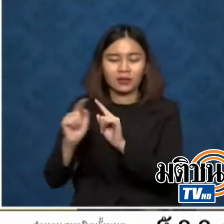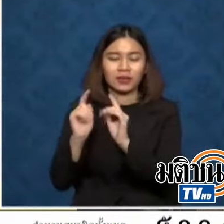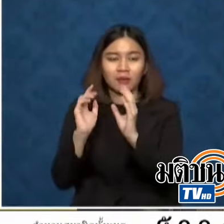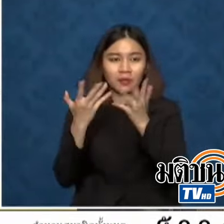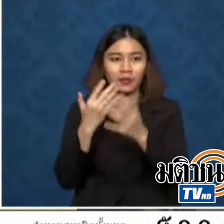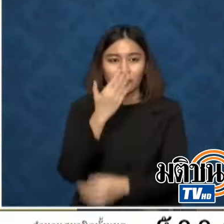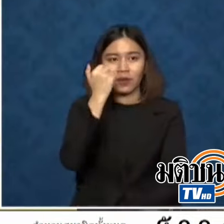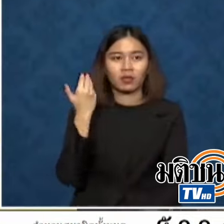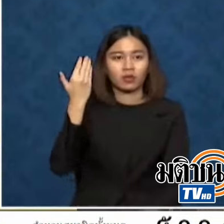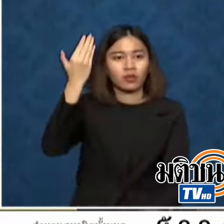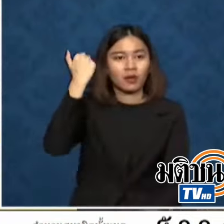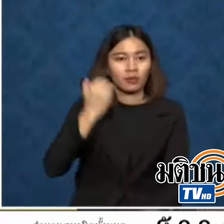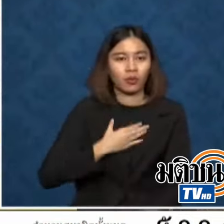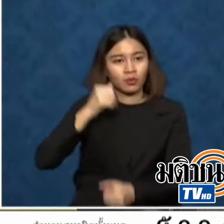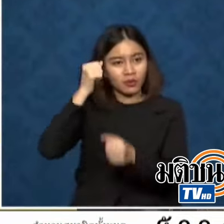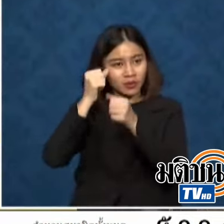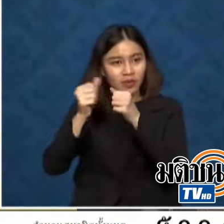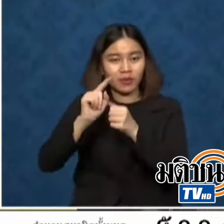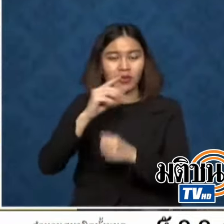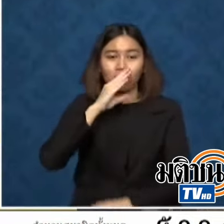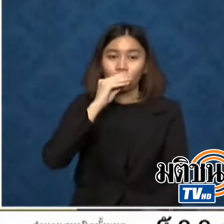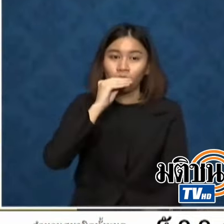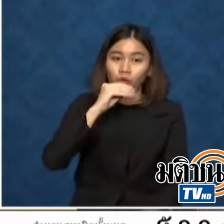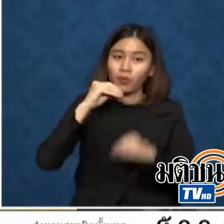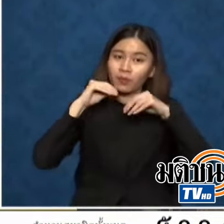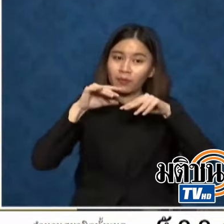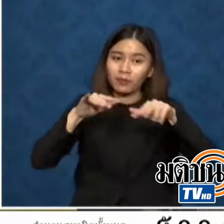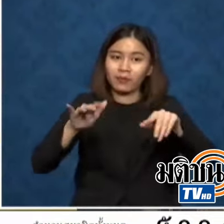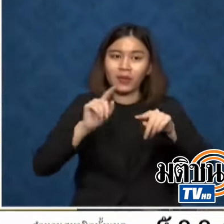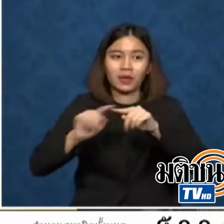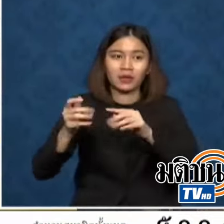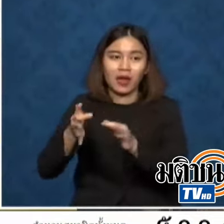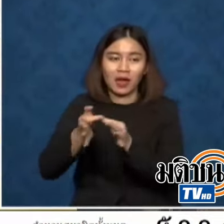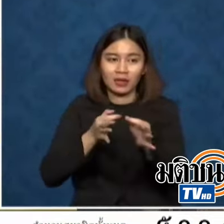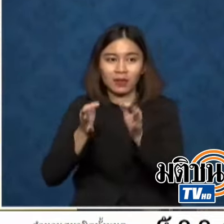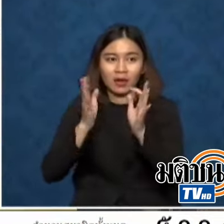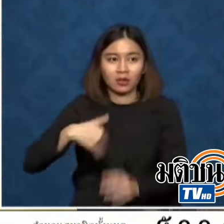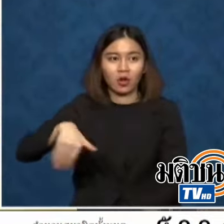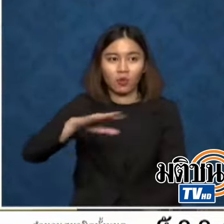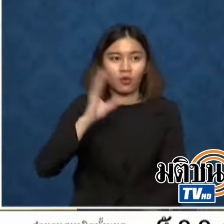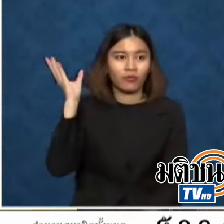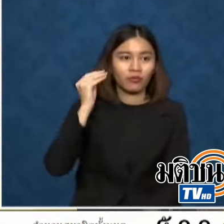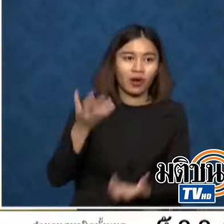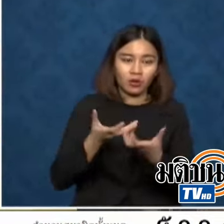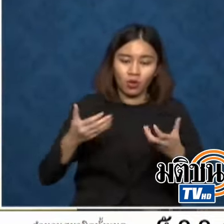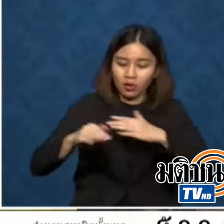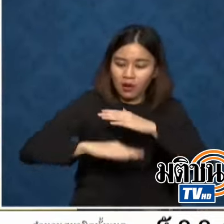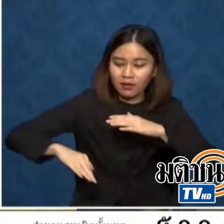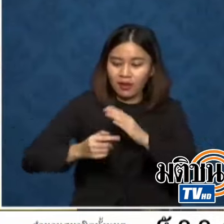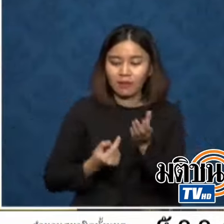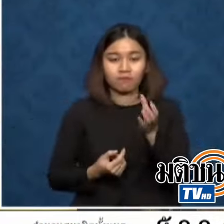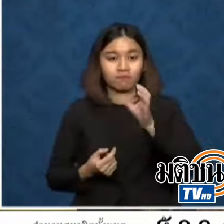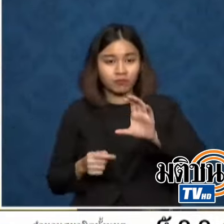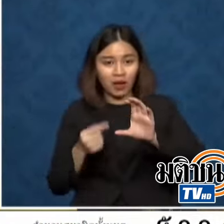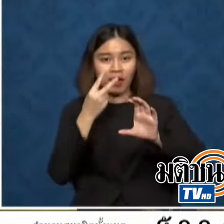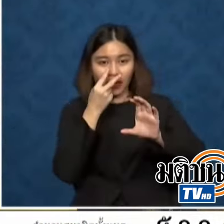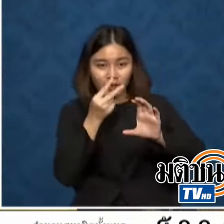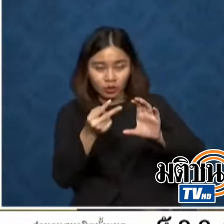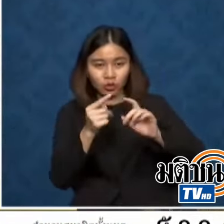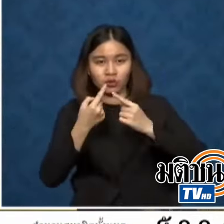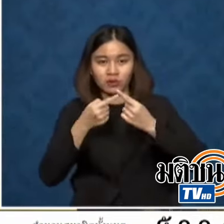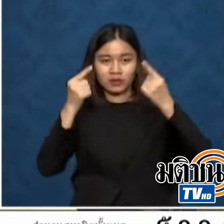ท่านเพราะว่าตอนนั้นผมก็จำได้ว่าเวลาที่พูดออกไปอะไรออกไปเนี่ยก็จะได้อธิบายให้คนฟังเอาหลักฐานให้คนเห็นแต่ว่าท่านนายกไม่ค่อย